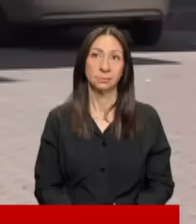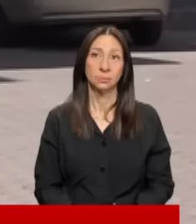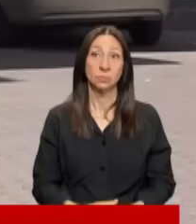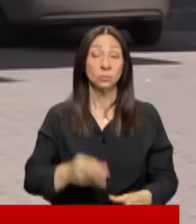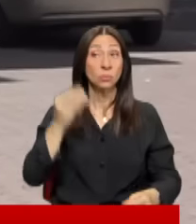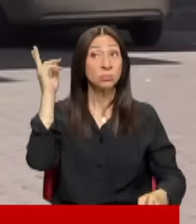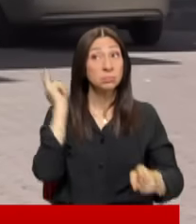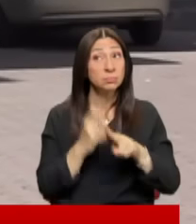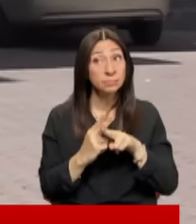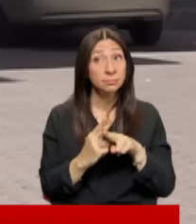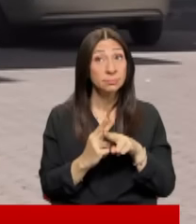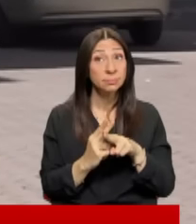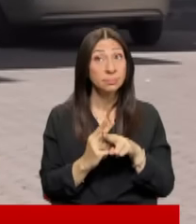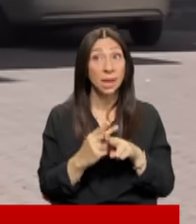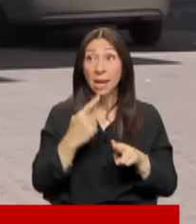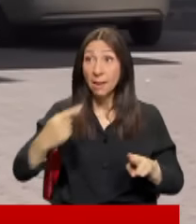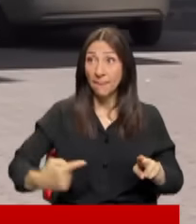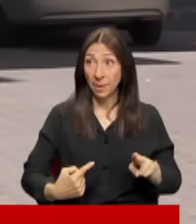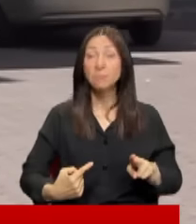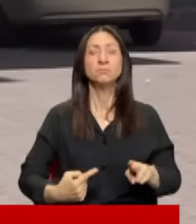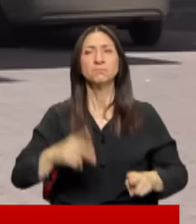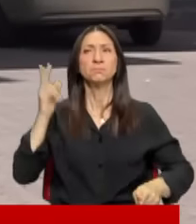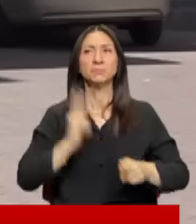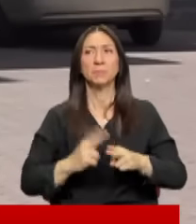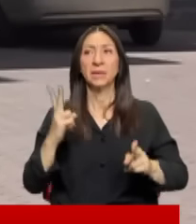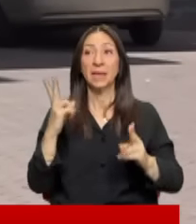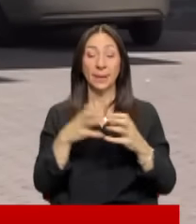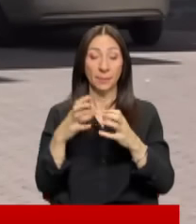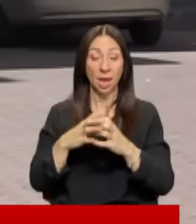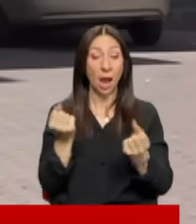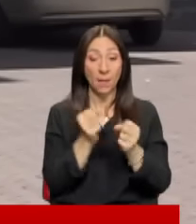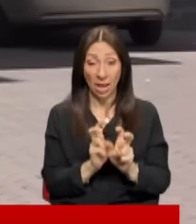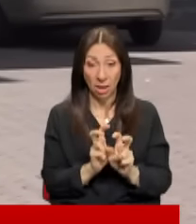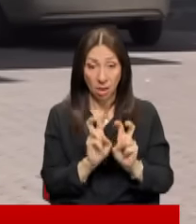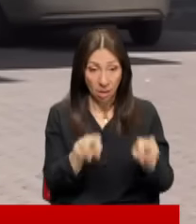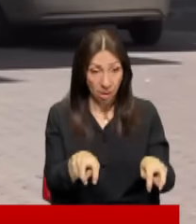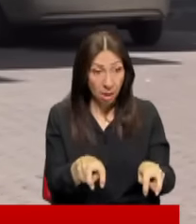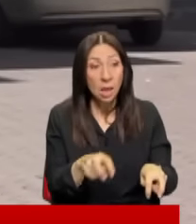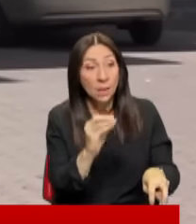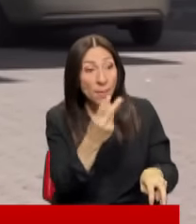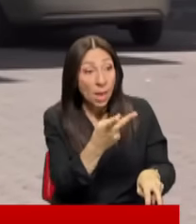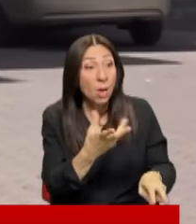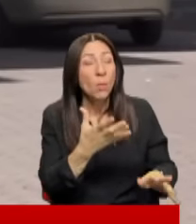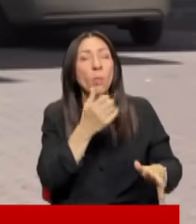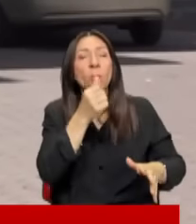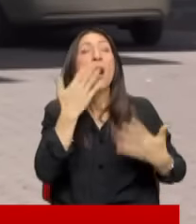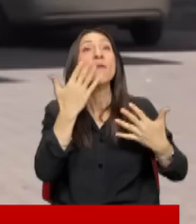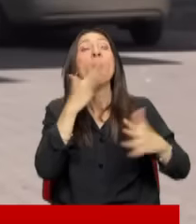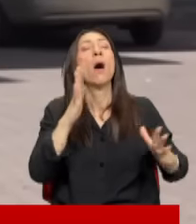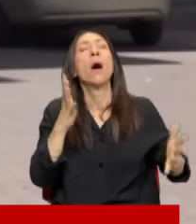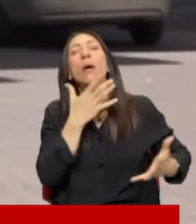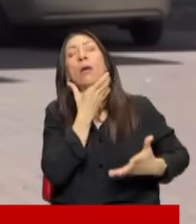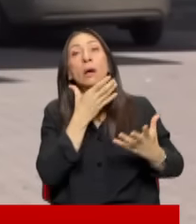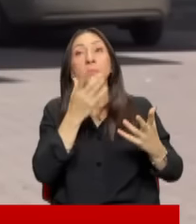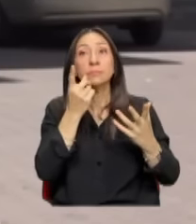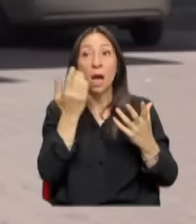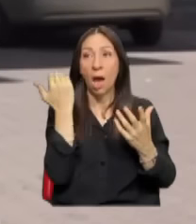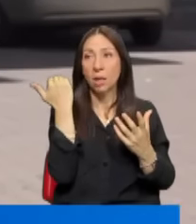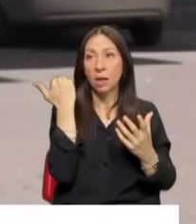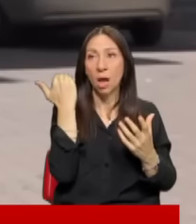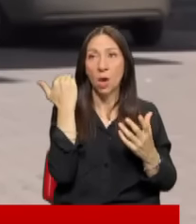Çok hızlı bir şekilde ihbara gittik 2 ekip olarak. Araçtan iner inmez iki bebeğin olduğunu gördük. Bir tanesinin